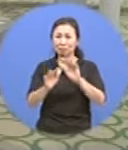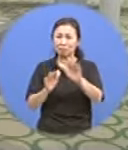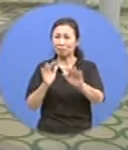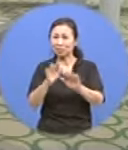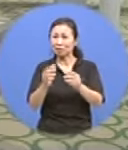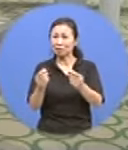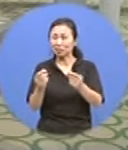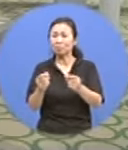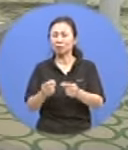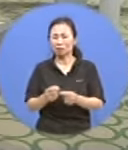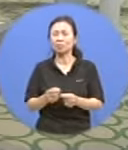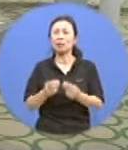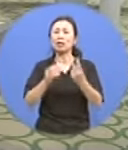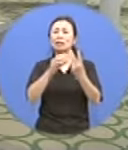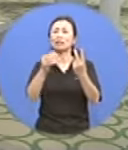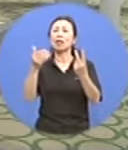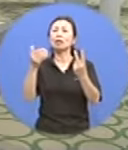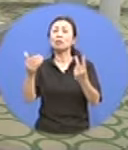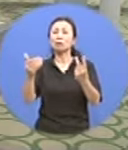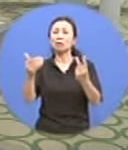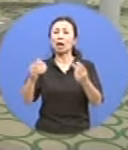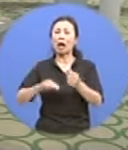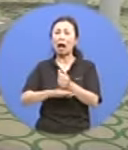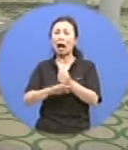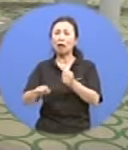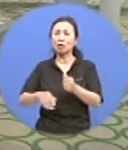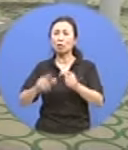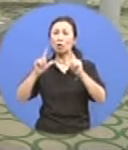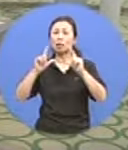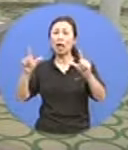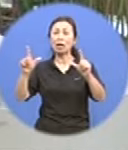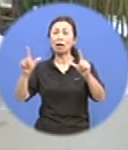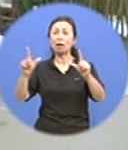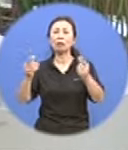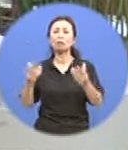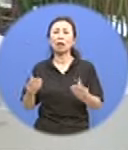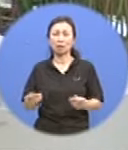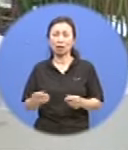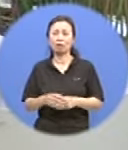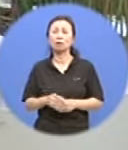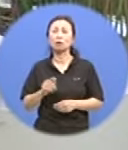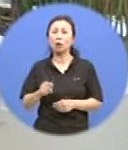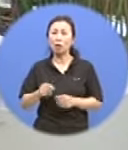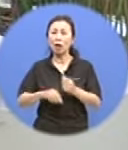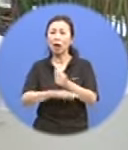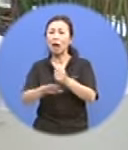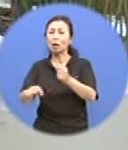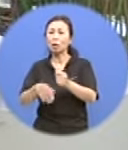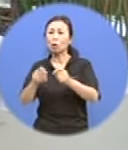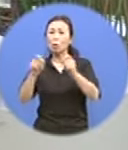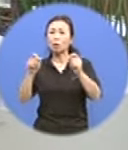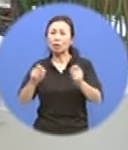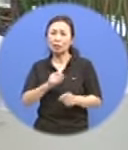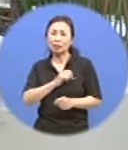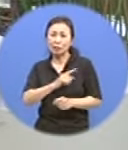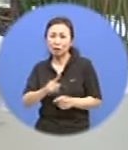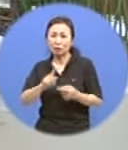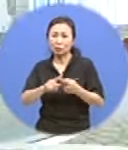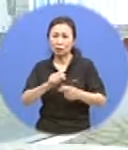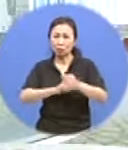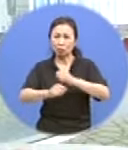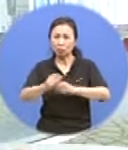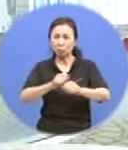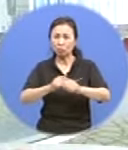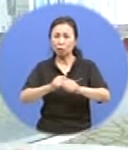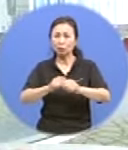に環境宣言というのを行いまして、 はい、 まあ、環境問題に積極的に取り組む姿勢を示したわけです